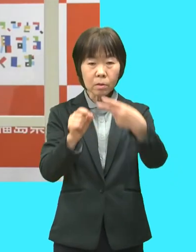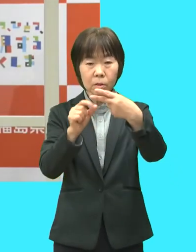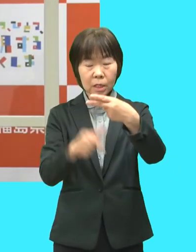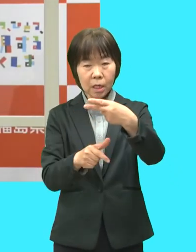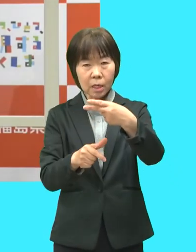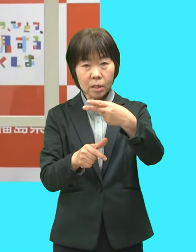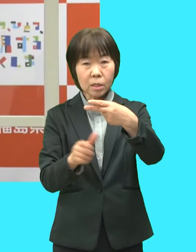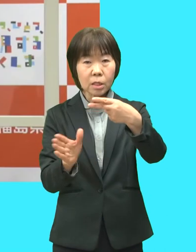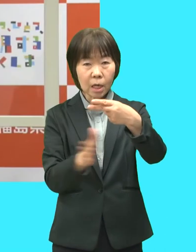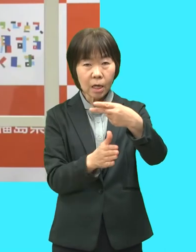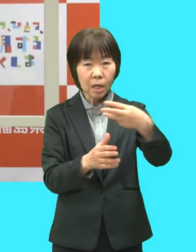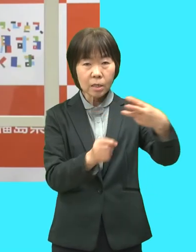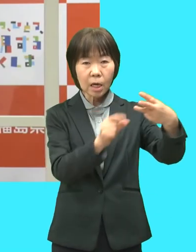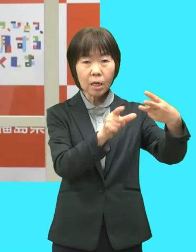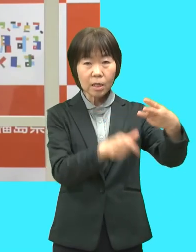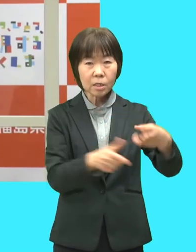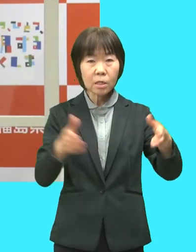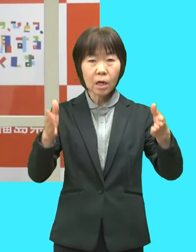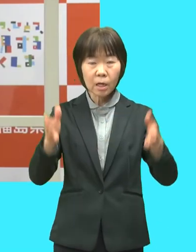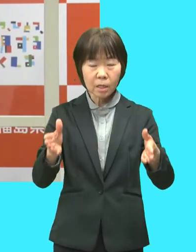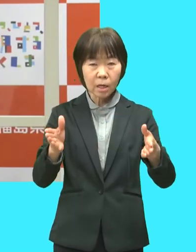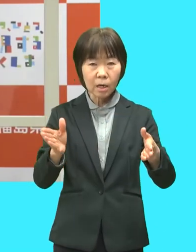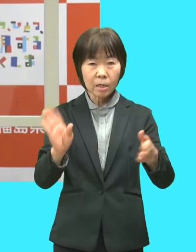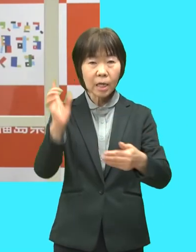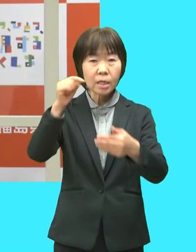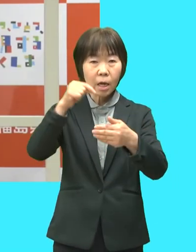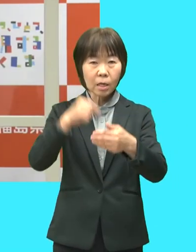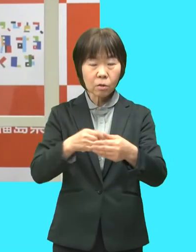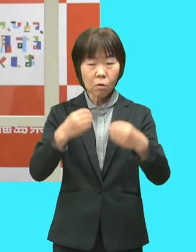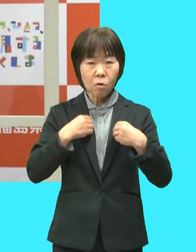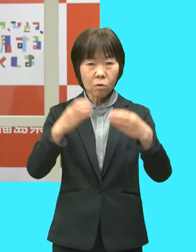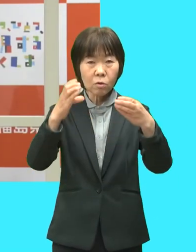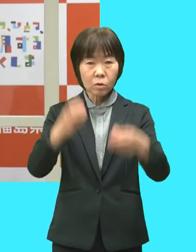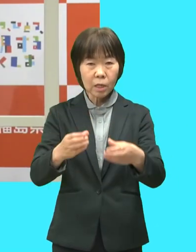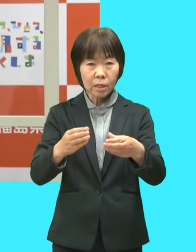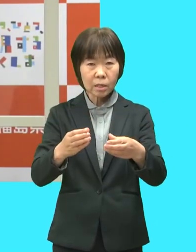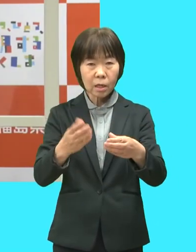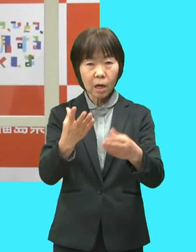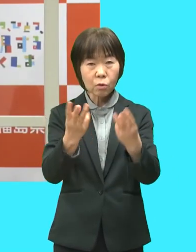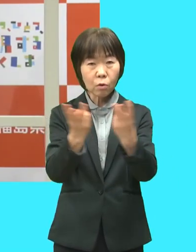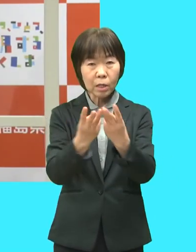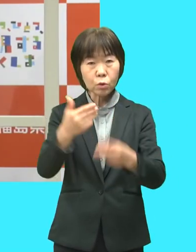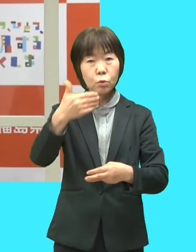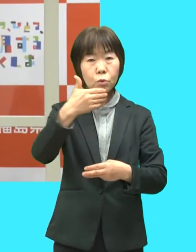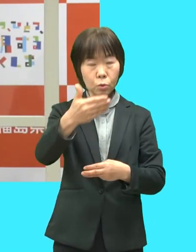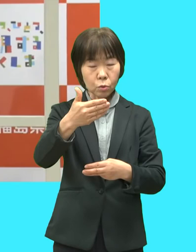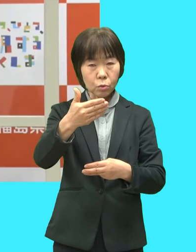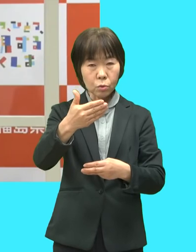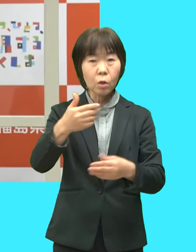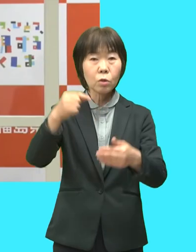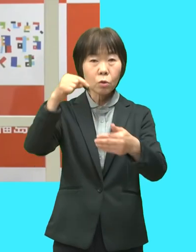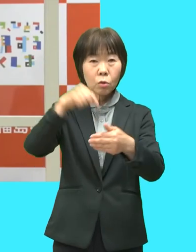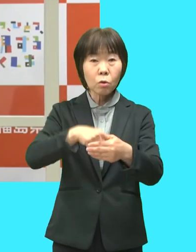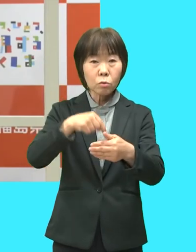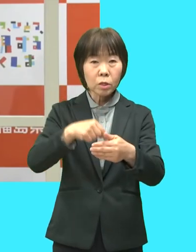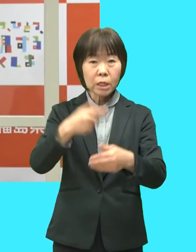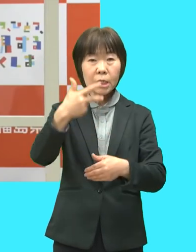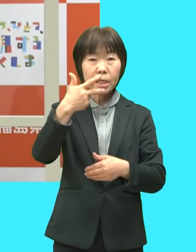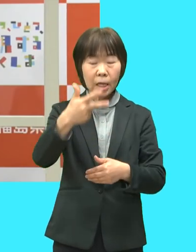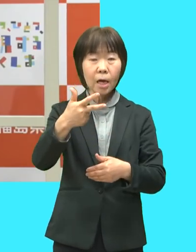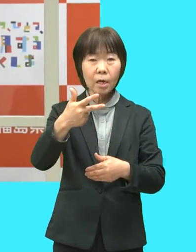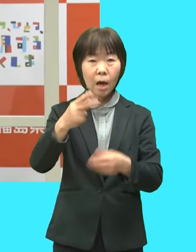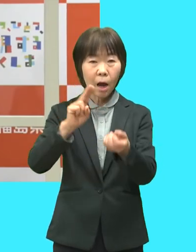から3月にかけて福島県がクラスター9件発生していますが、そのうち7件